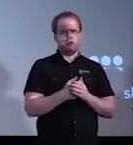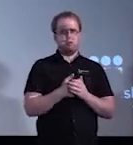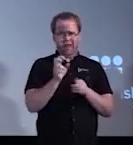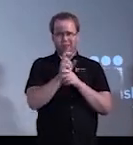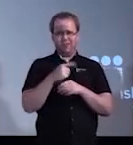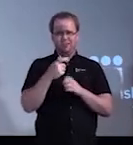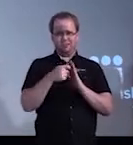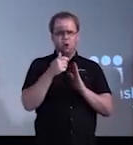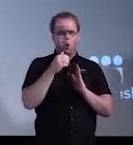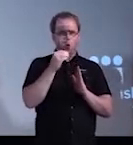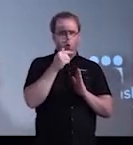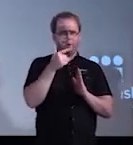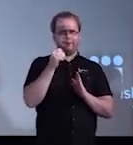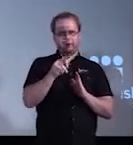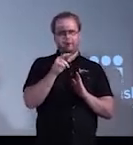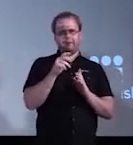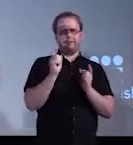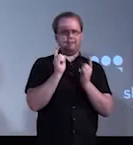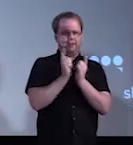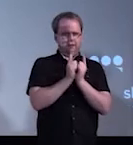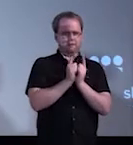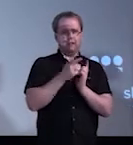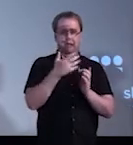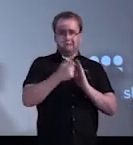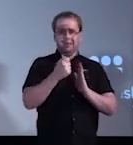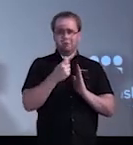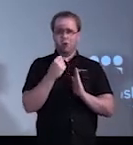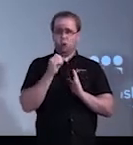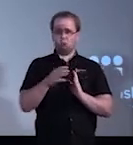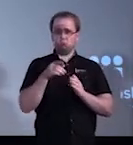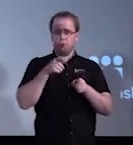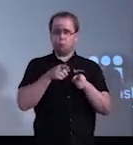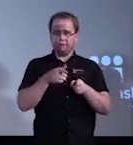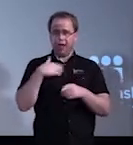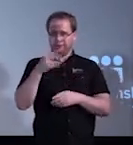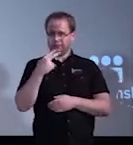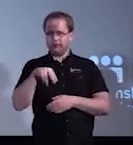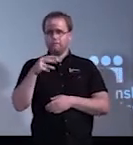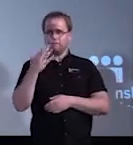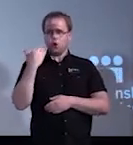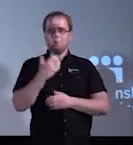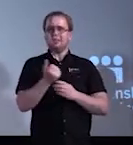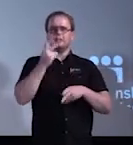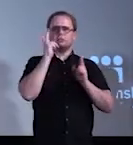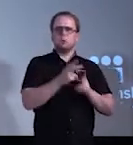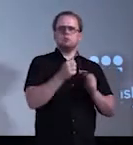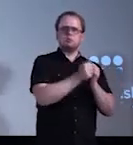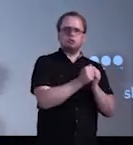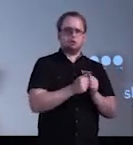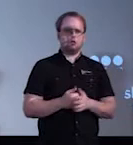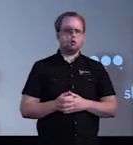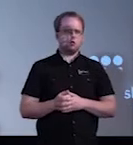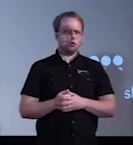återträffen. Alltså det är en film om mobbing, det har vi väl sett förr. Men vi har inte sett det på det här sättet.